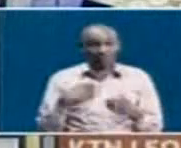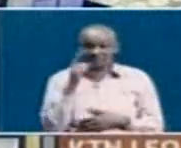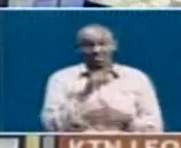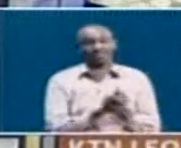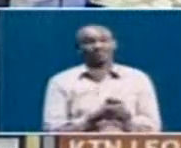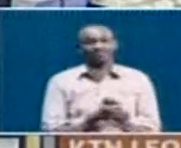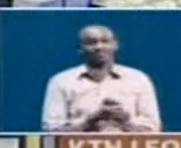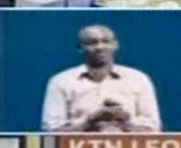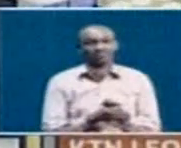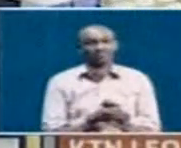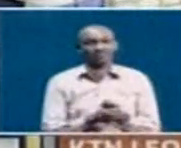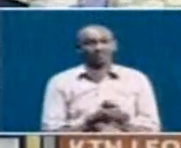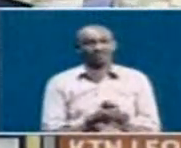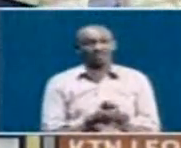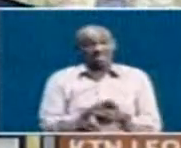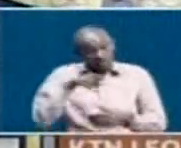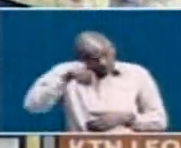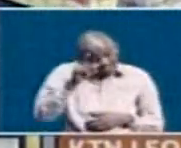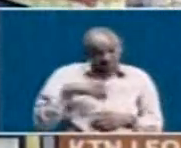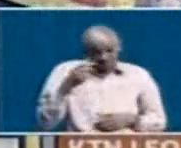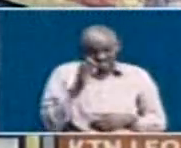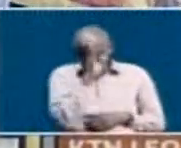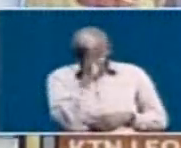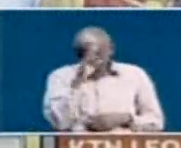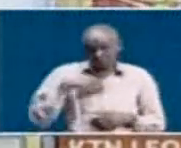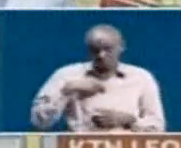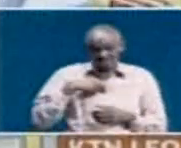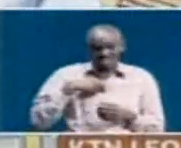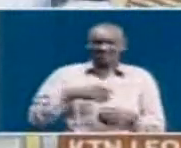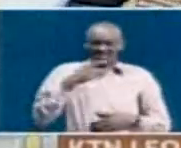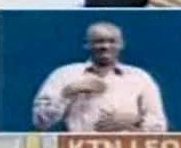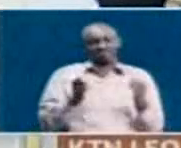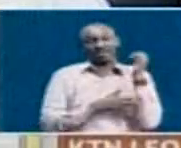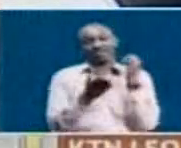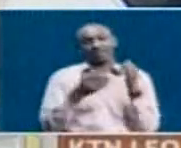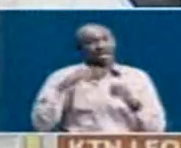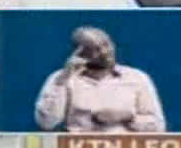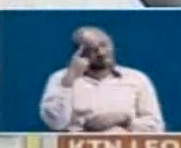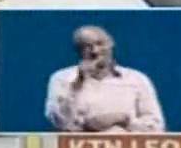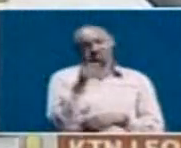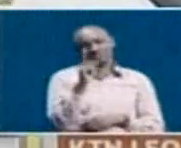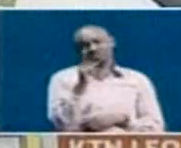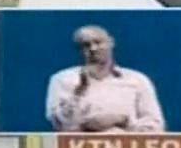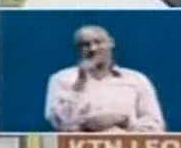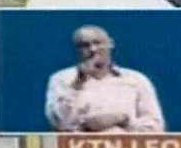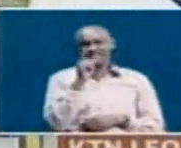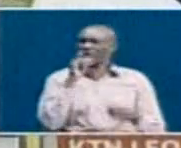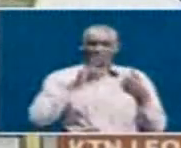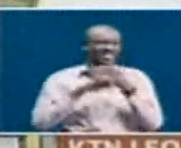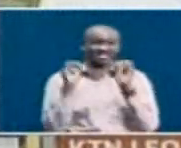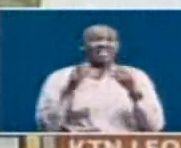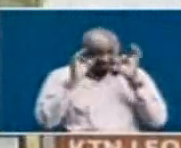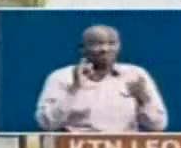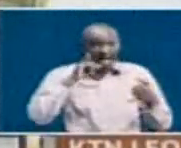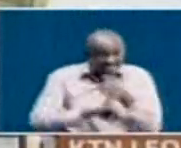ndani, manake wao wenyewe ndo wanatutia hiyo roho, mbu moja ndani mbu moja nje, mmetutia roho mbaya. Kwangu mimi naona kama ile naona kama ile si ndoa, manake kama ni